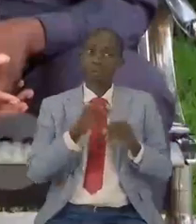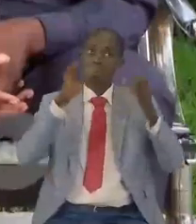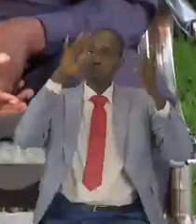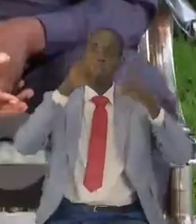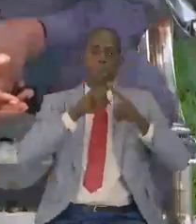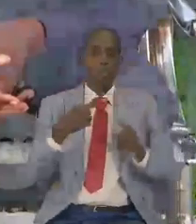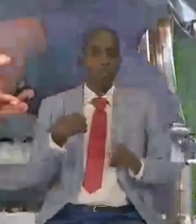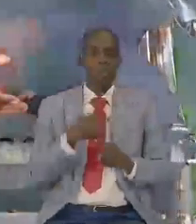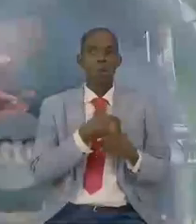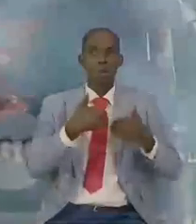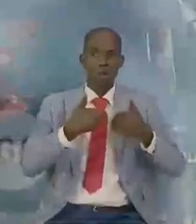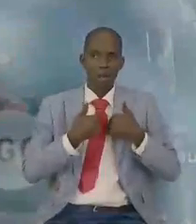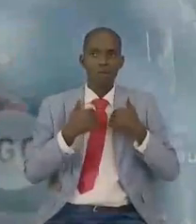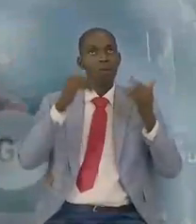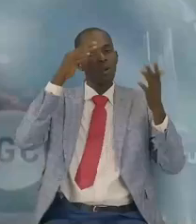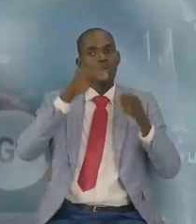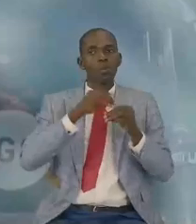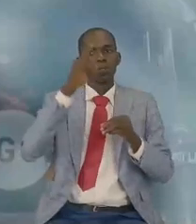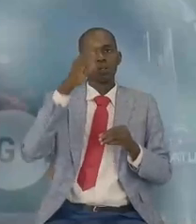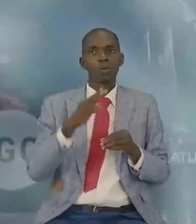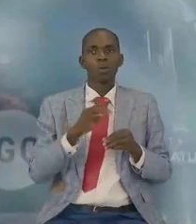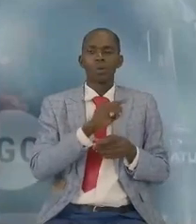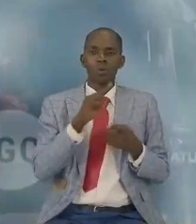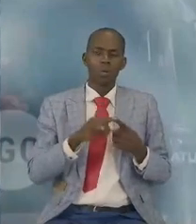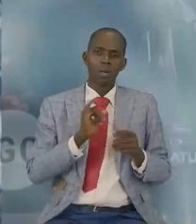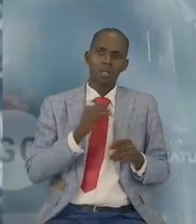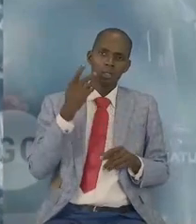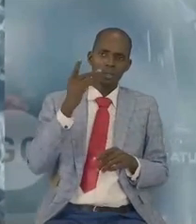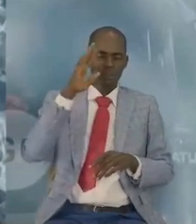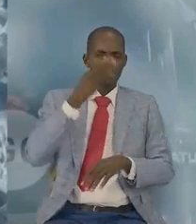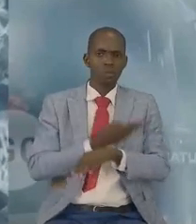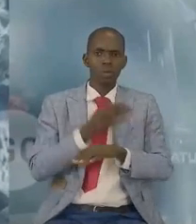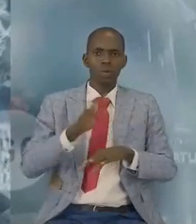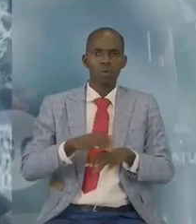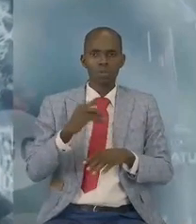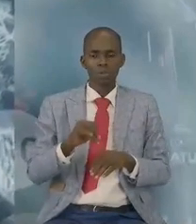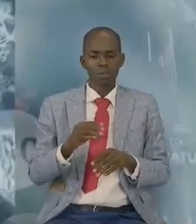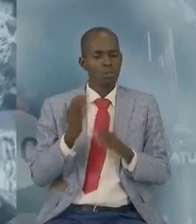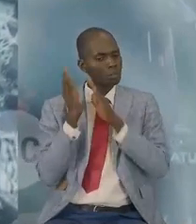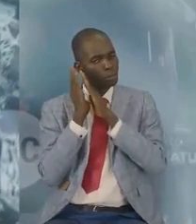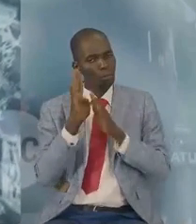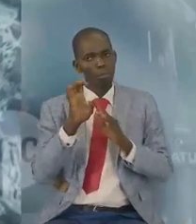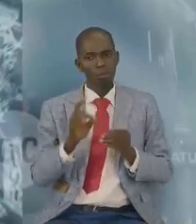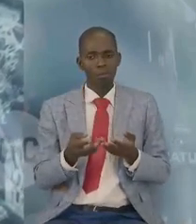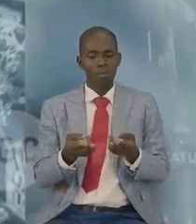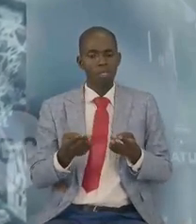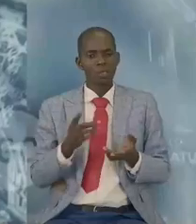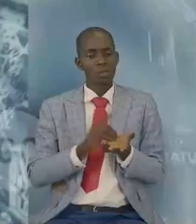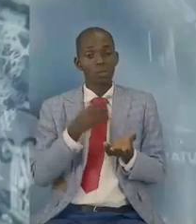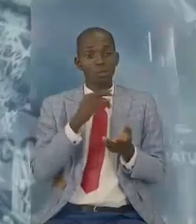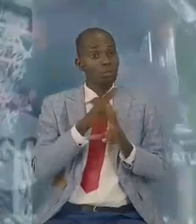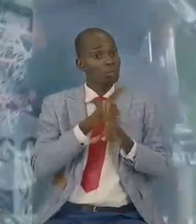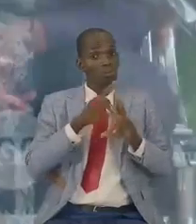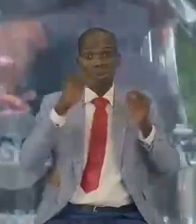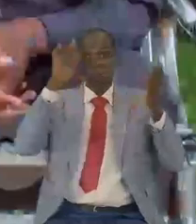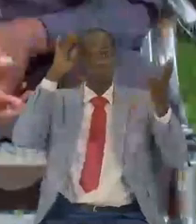d'espoir en Dieu. J'ai regardé mon fils. Et les docteurs ont dit que c'est